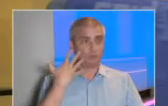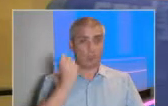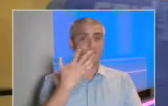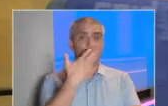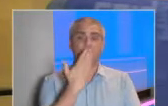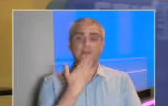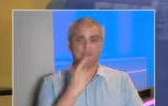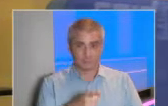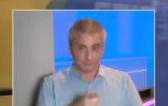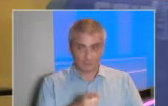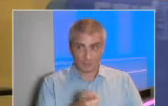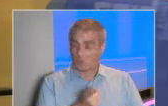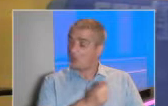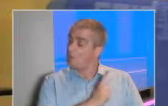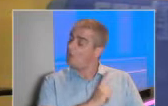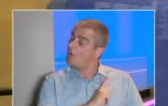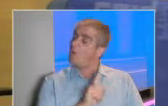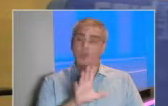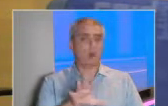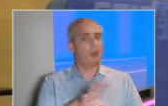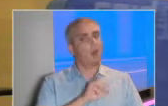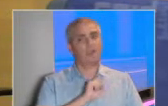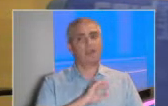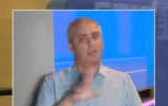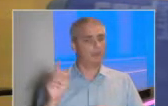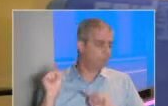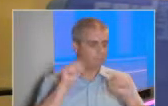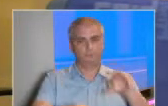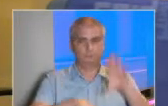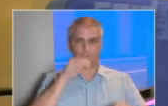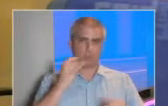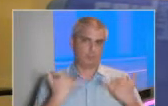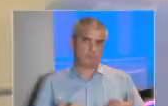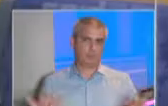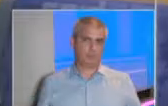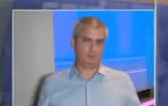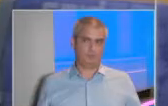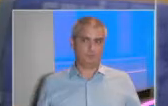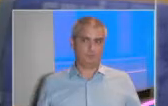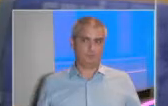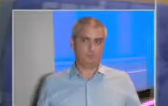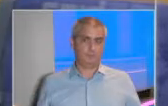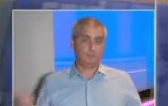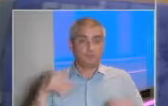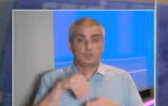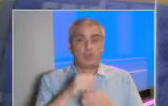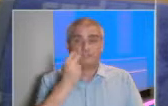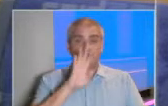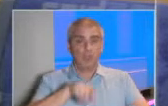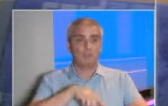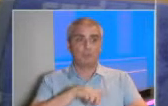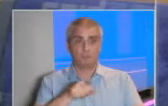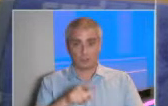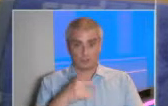ישראל לא לוקח אותה לבחירות בעת הזו. בתוך 24